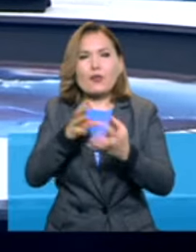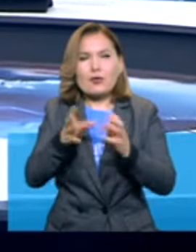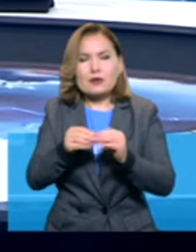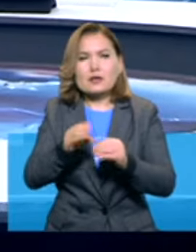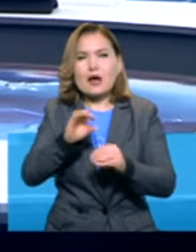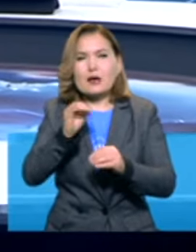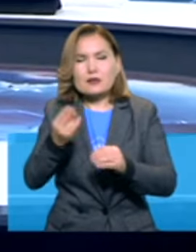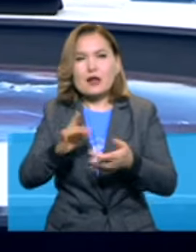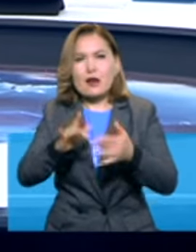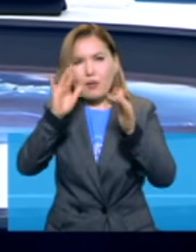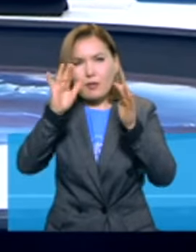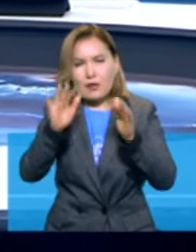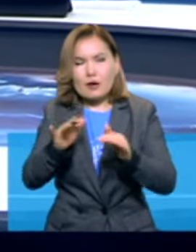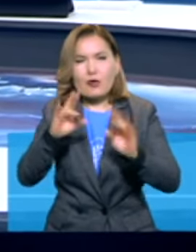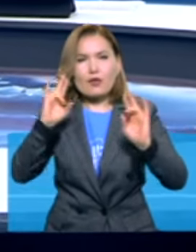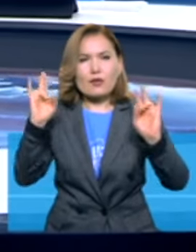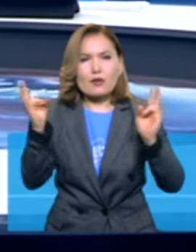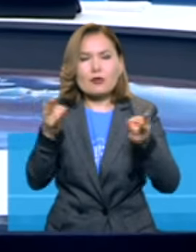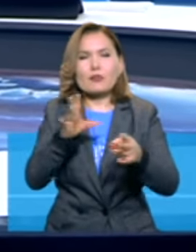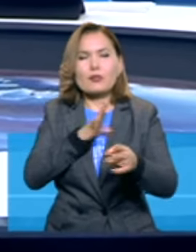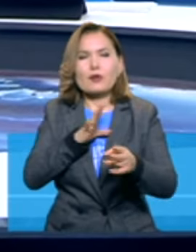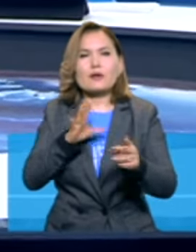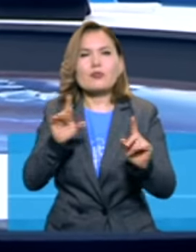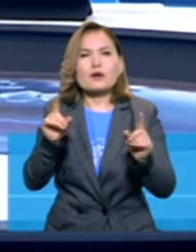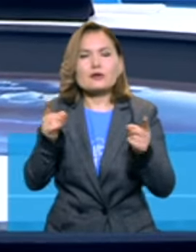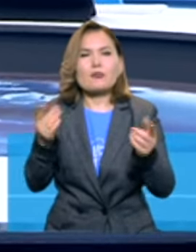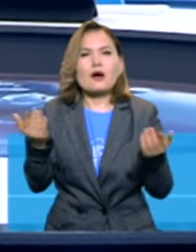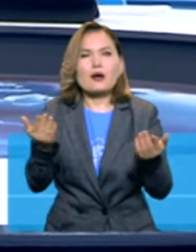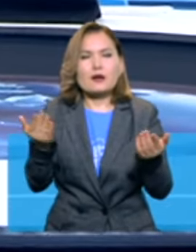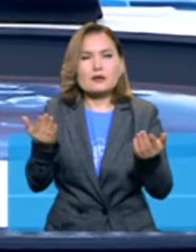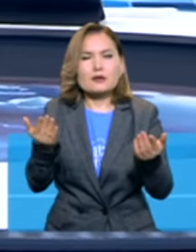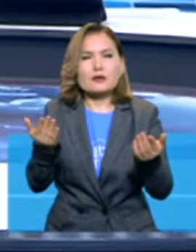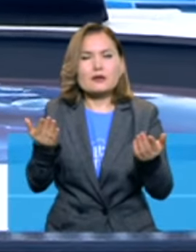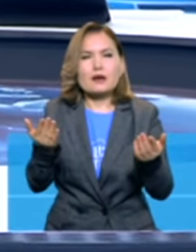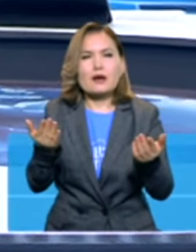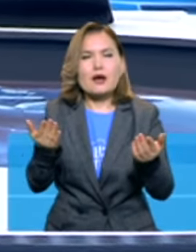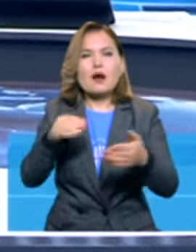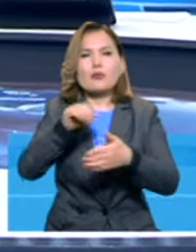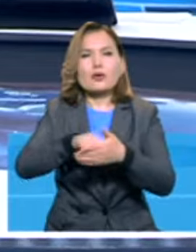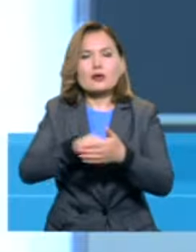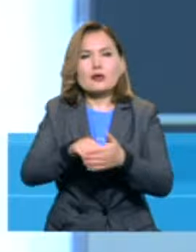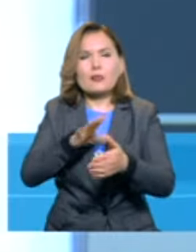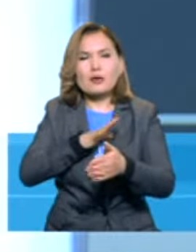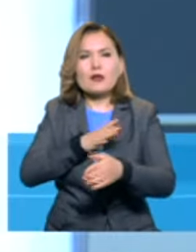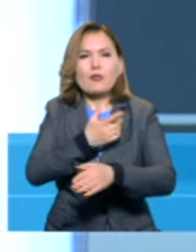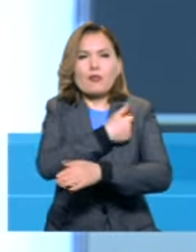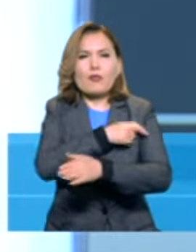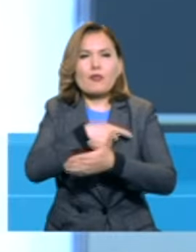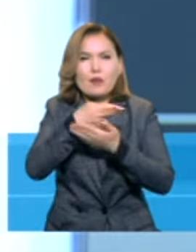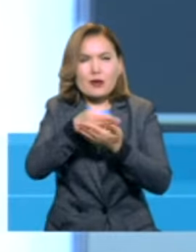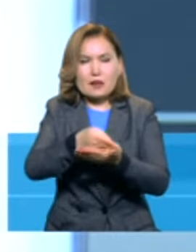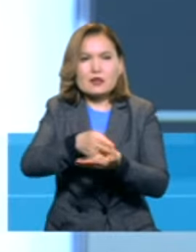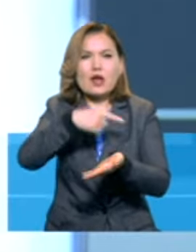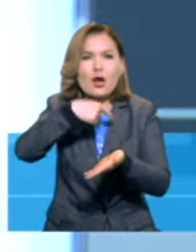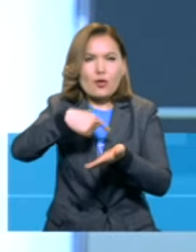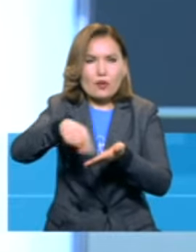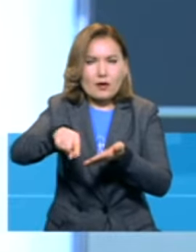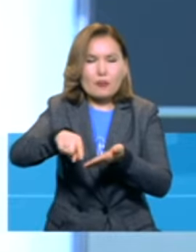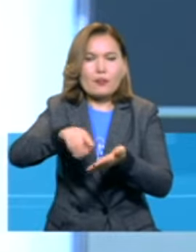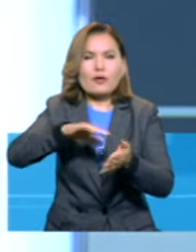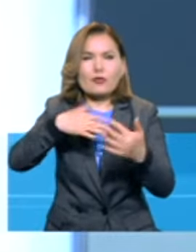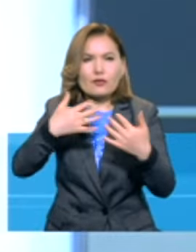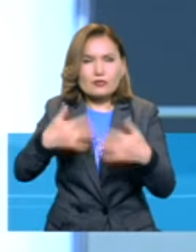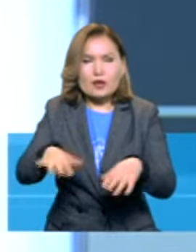желіге қалай салынып кетті? Өздеріңіз салдыңыздар ма? Жоқ, біз айтып тұрып қой, больницадан келдік. Сосын кейін бұл өзі